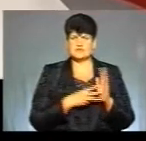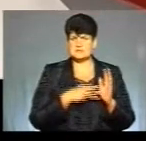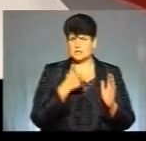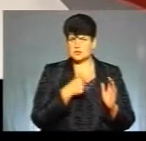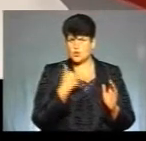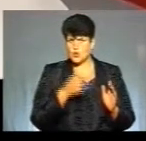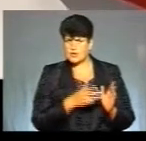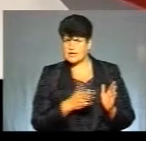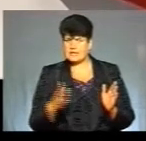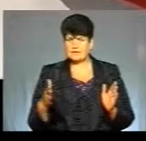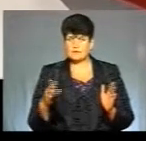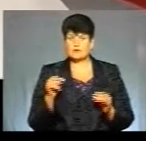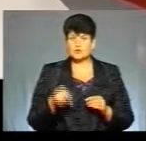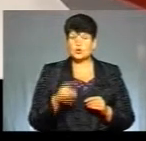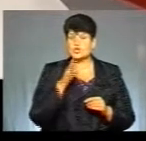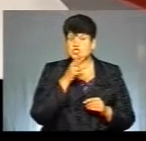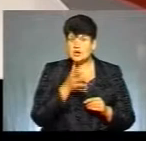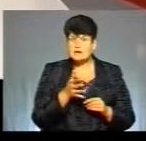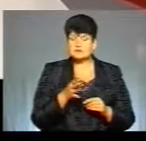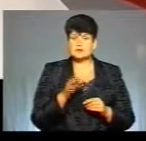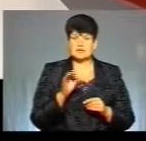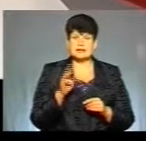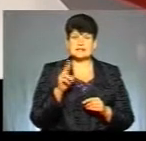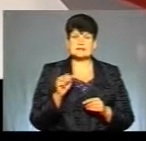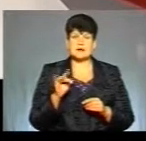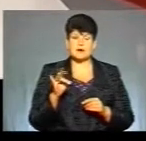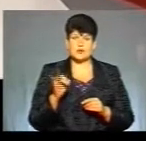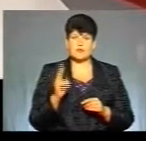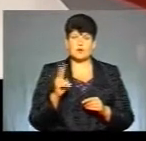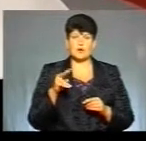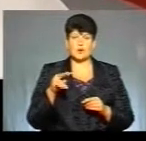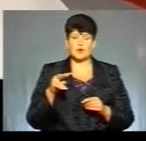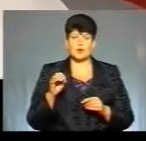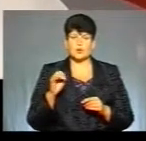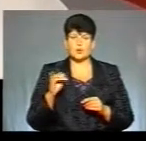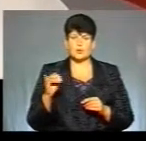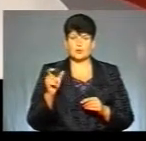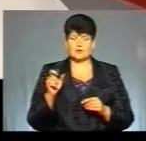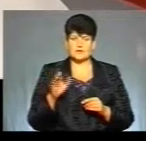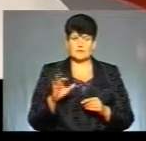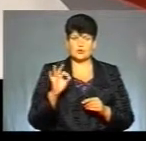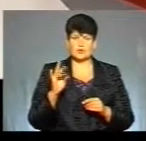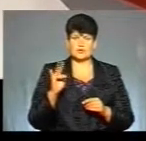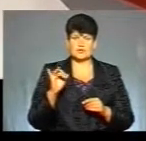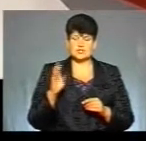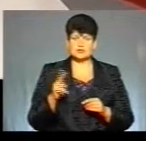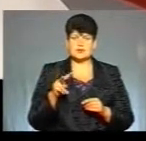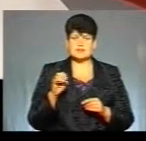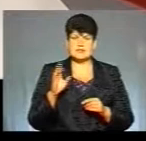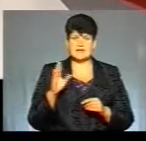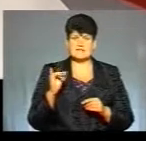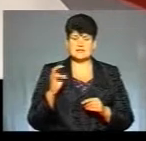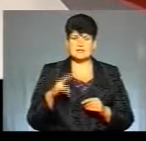2015-2017 років. В той час, власне, Олег Царьов, Сергій Клюєв, Сергій Мельничук, Ігор Мосійчук, Олександр Онищенко, Вадим Новінський,